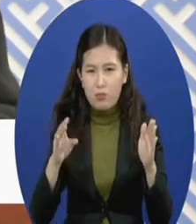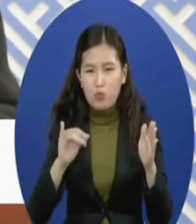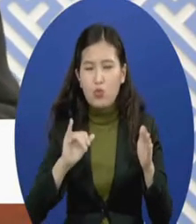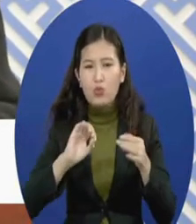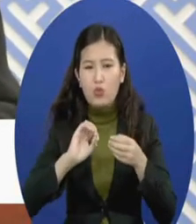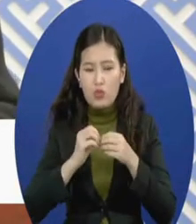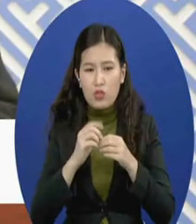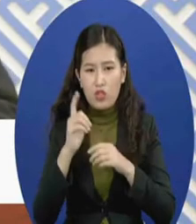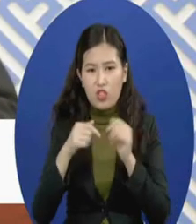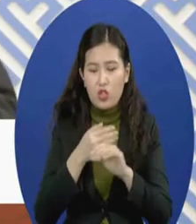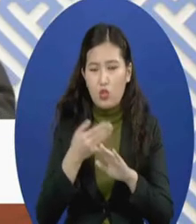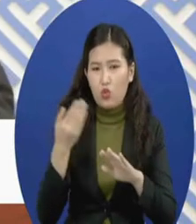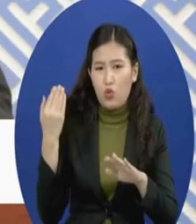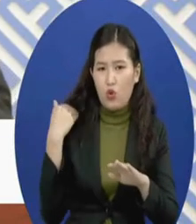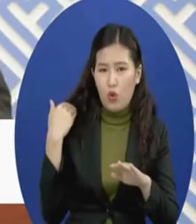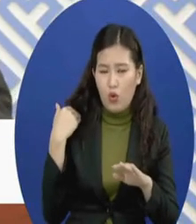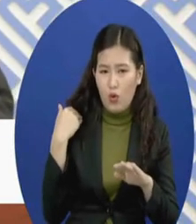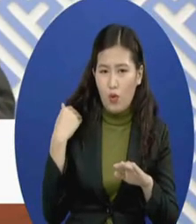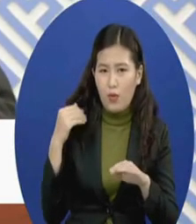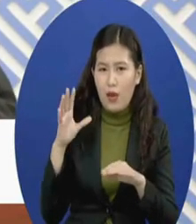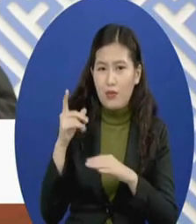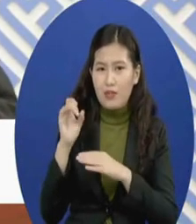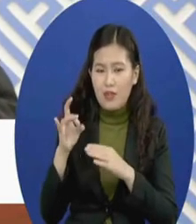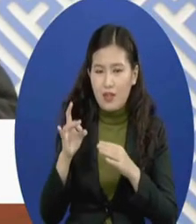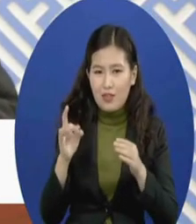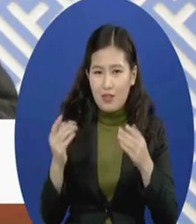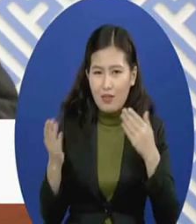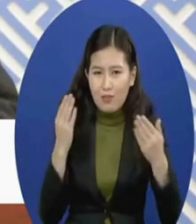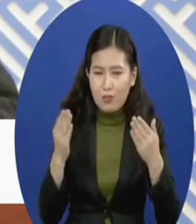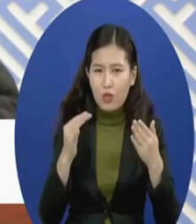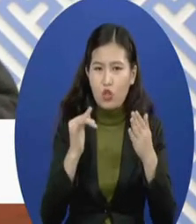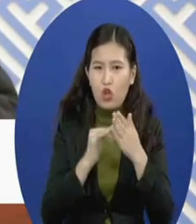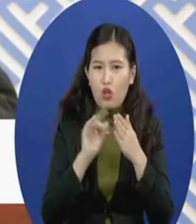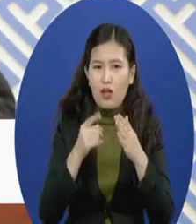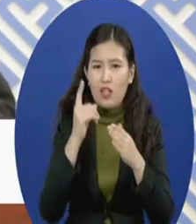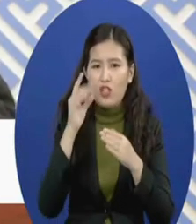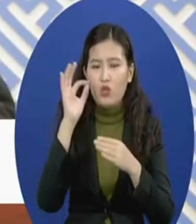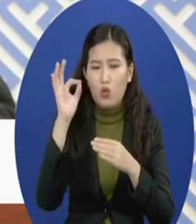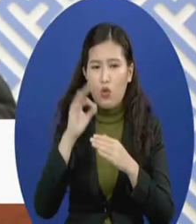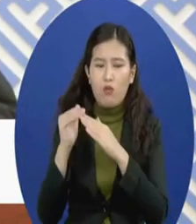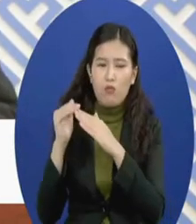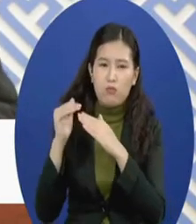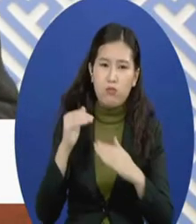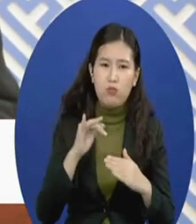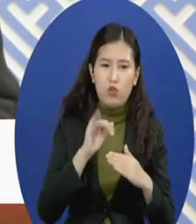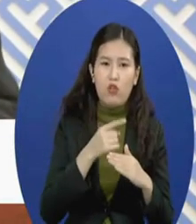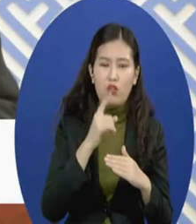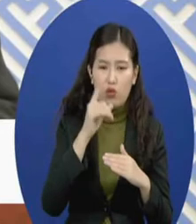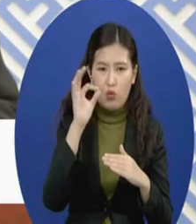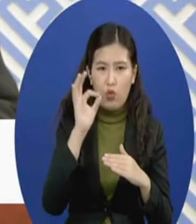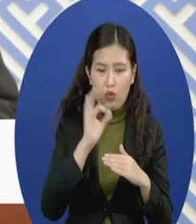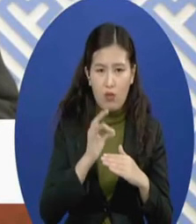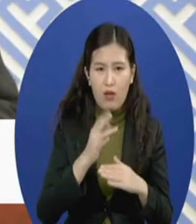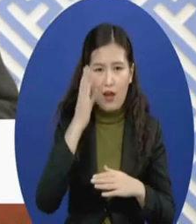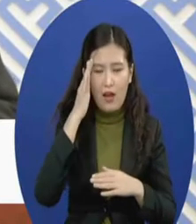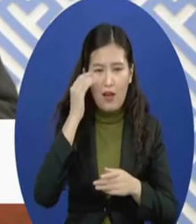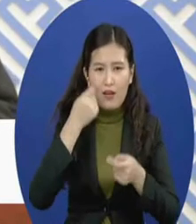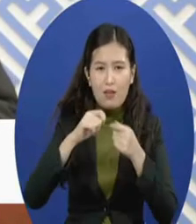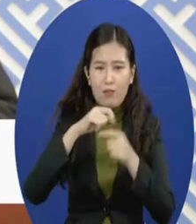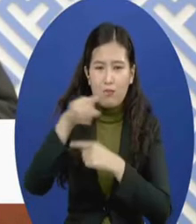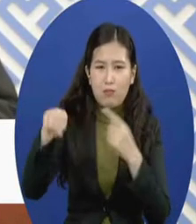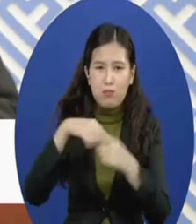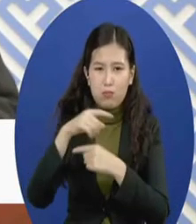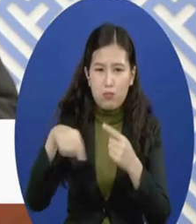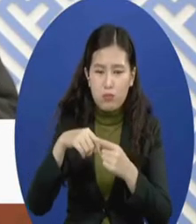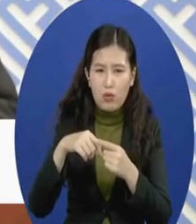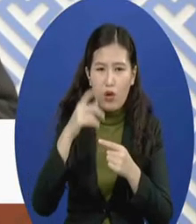мөн оны үеэс 7.1%-аар буурлаа. Гадаад худалдааг нэмэгдүүлэх, экспортын үйлдвэрлэлийг дэмжих